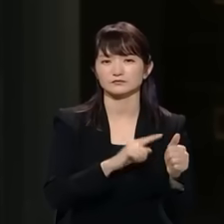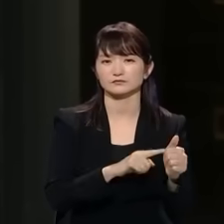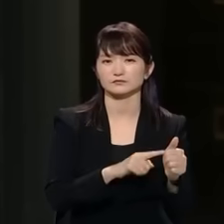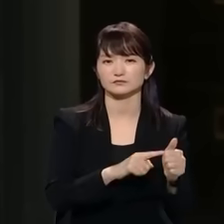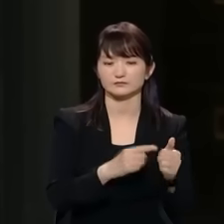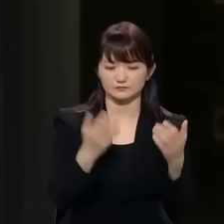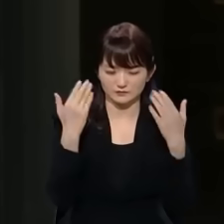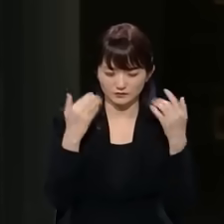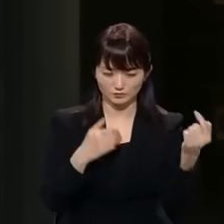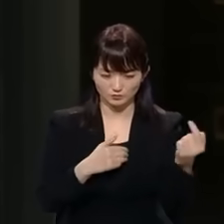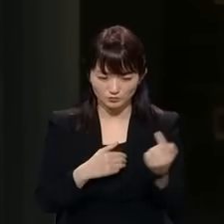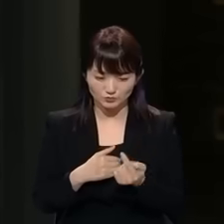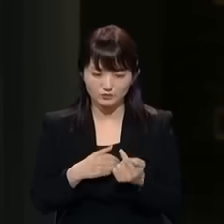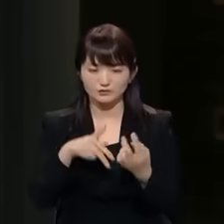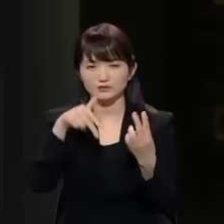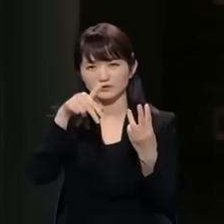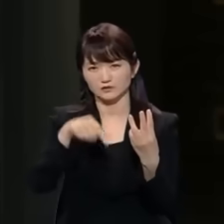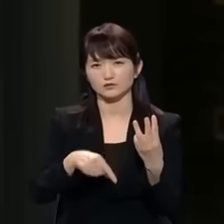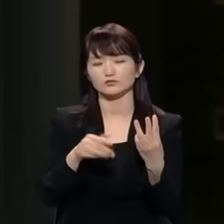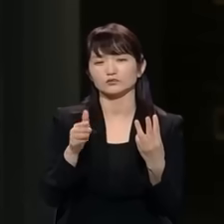저 학생이 전학 온 지 3주가 됐다는데